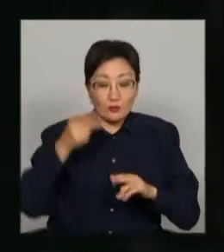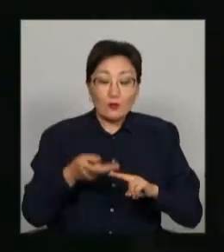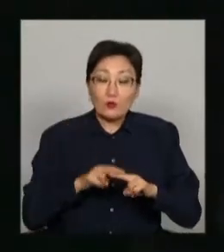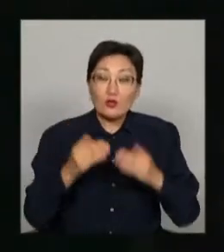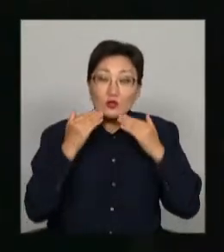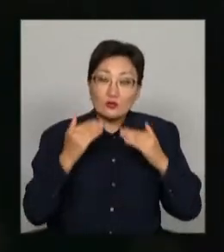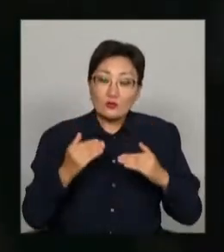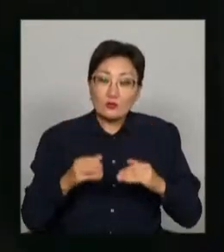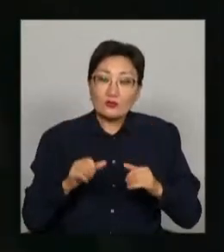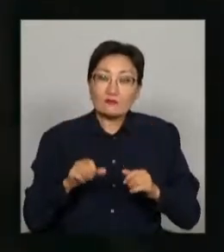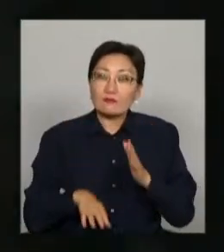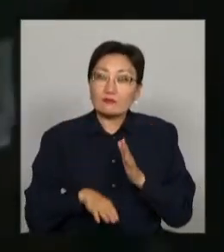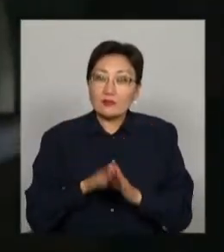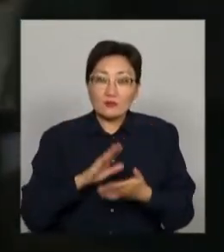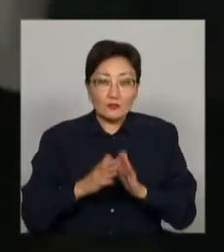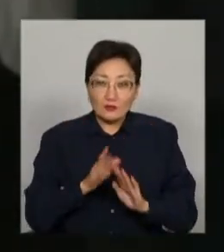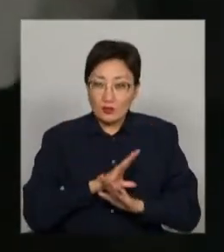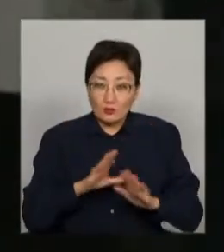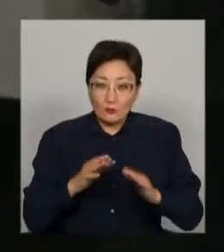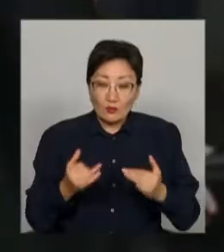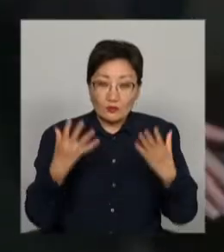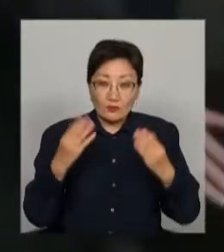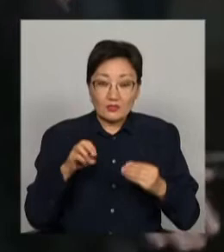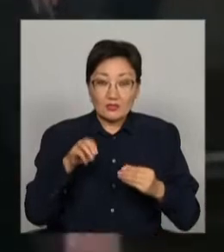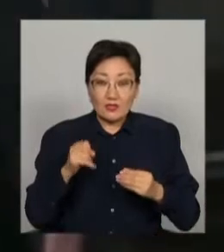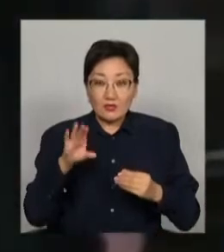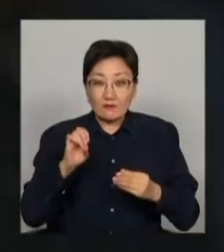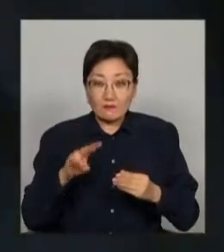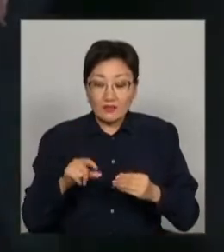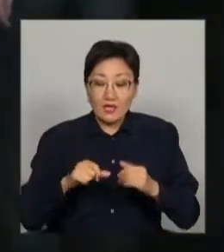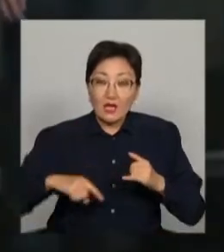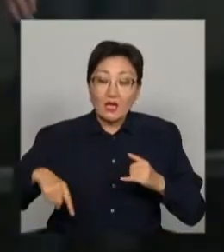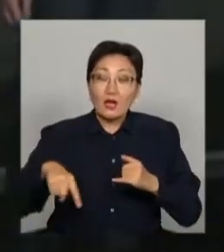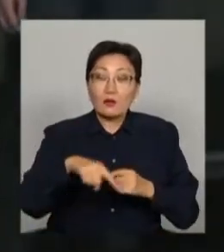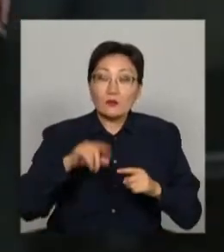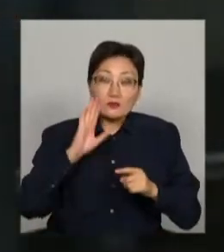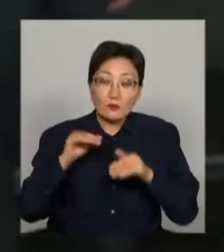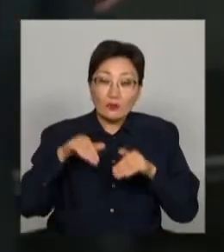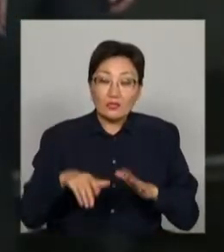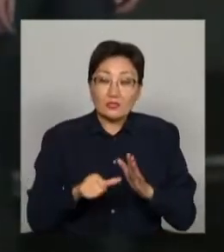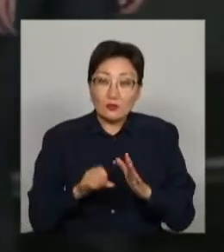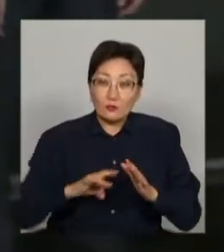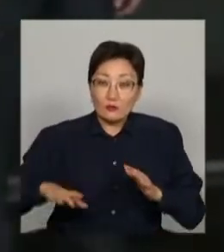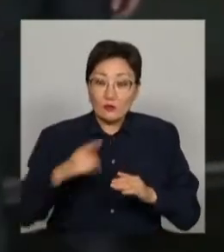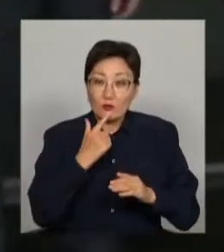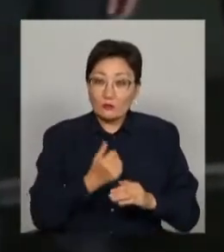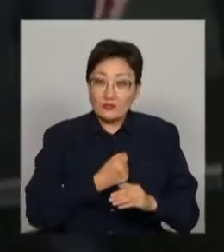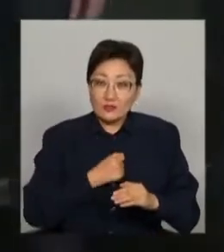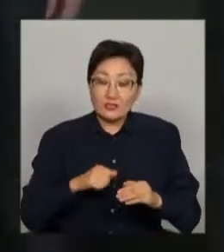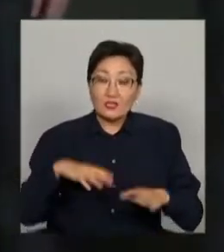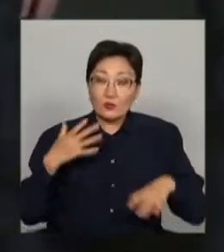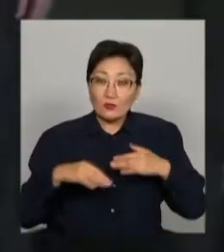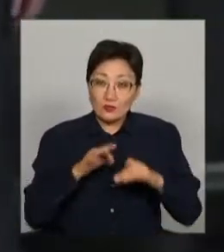жақсылыққа апармайтынын ескертті. Қытай армиясы бүгінде Тайвань аралын қоршап жатқан теңіздің 6 ауданында әскери оқу-жаттығу өткізіп